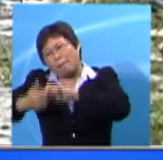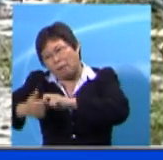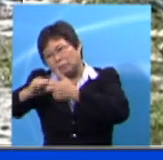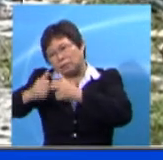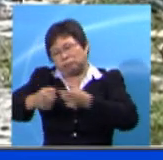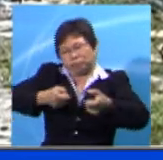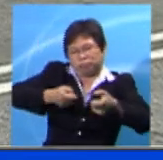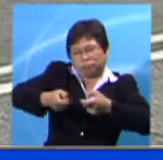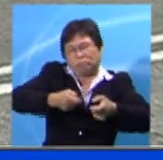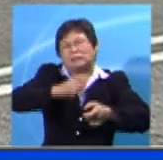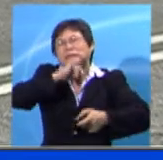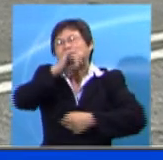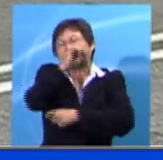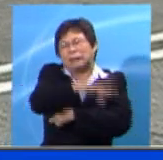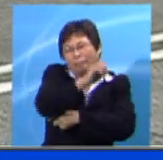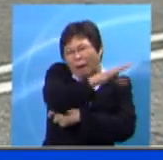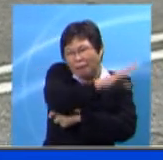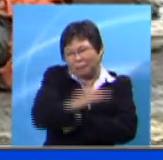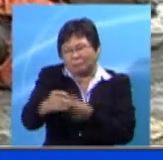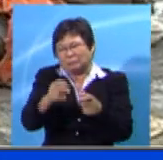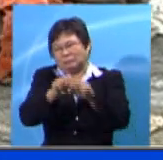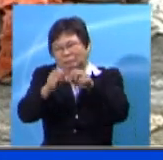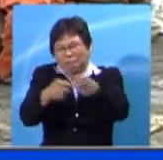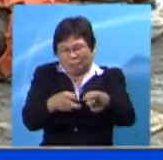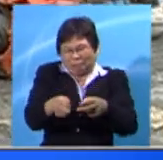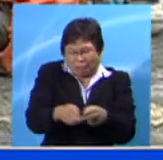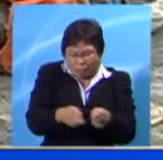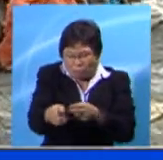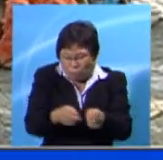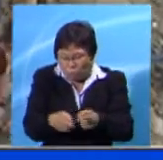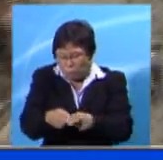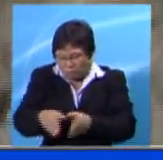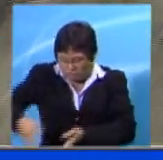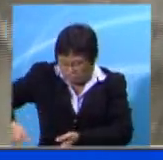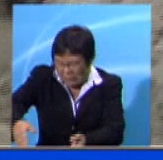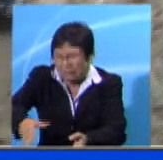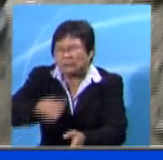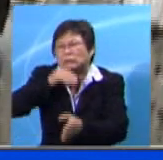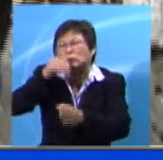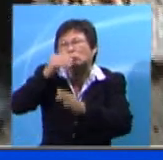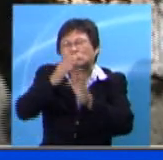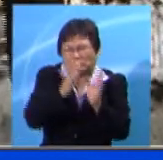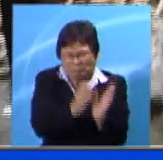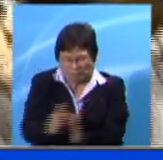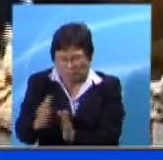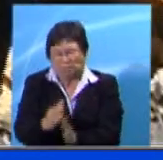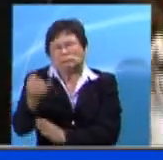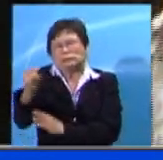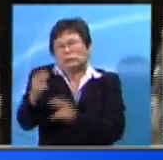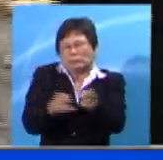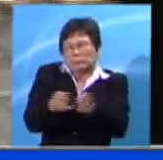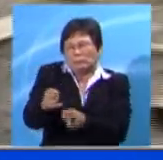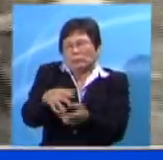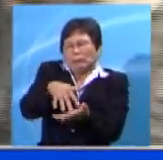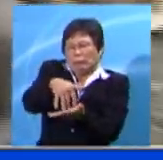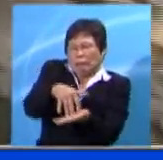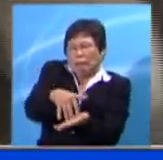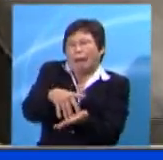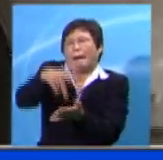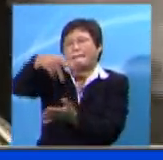penyelarasan sampah dan sistem pengurusan perparitan yang tidak sistematik dan pengurusan lemah pihak berkuasa